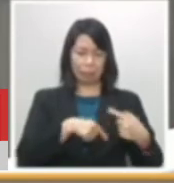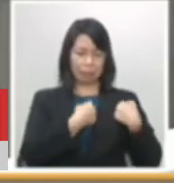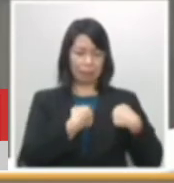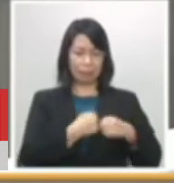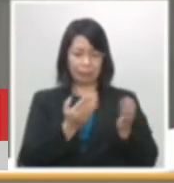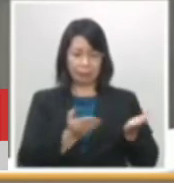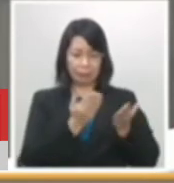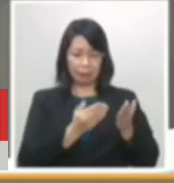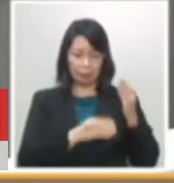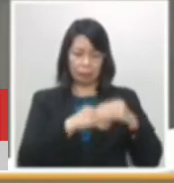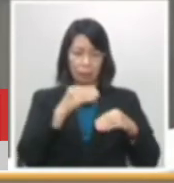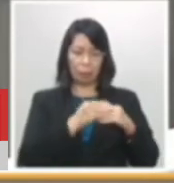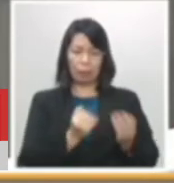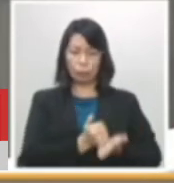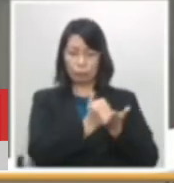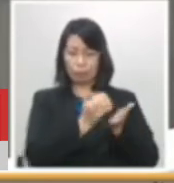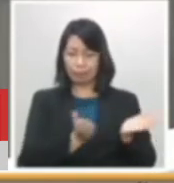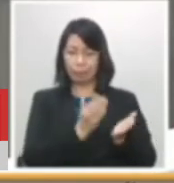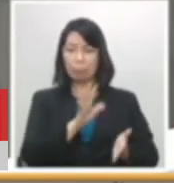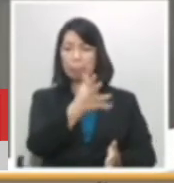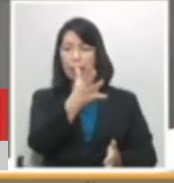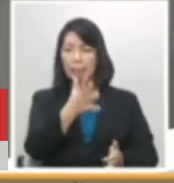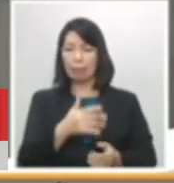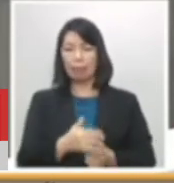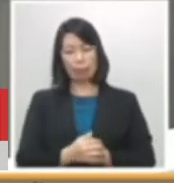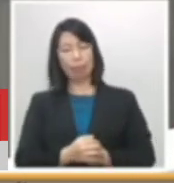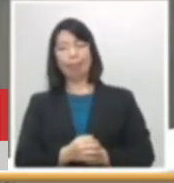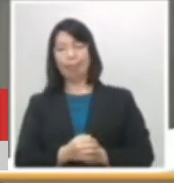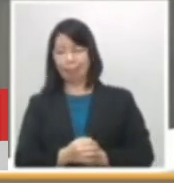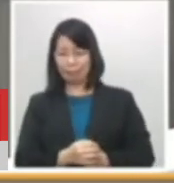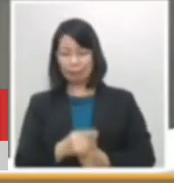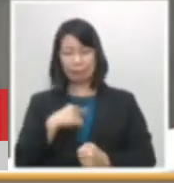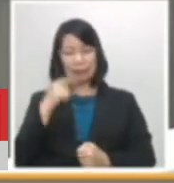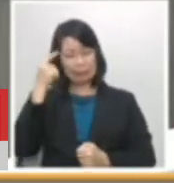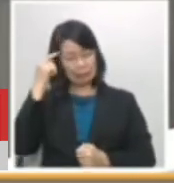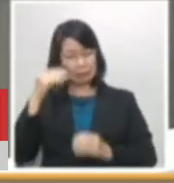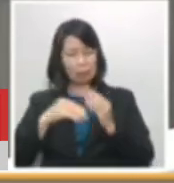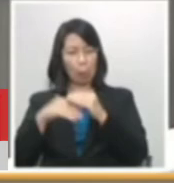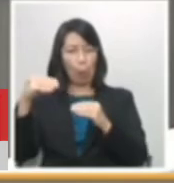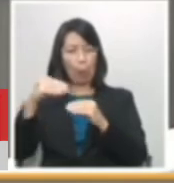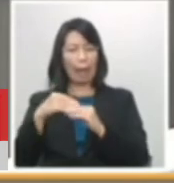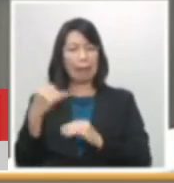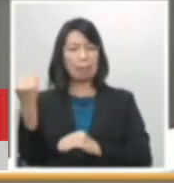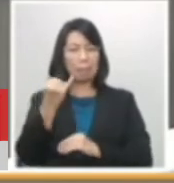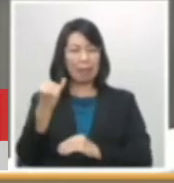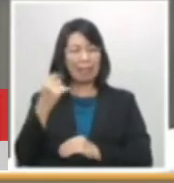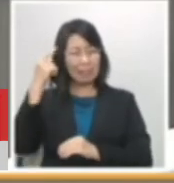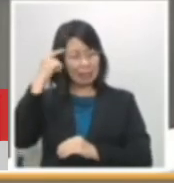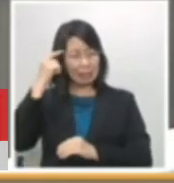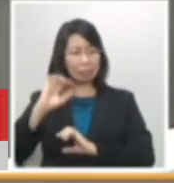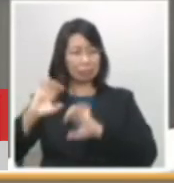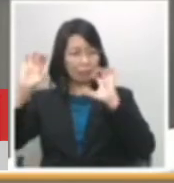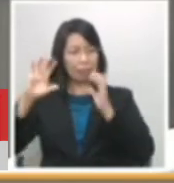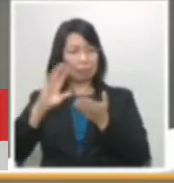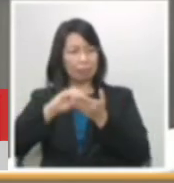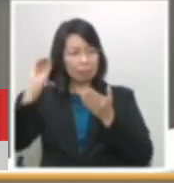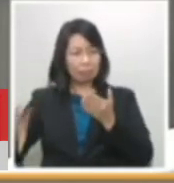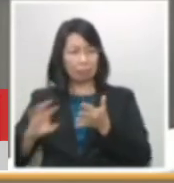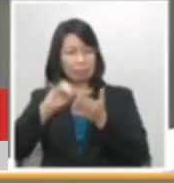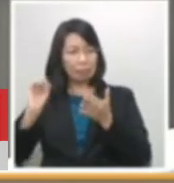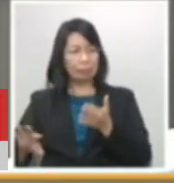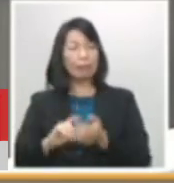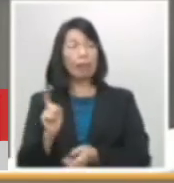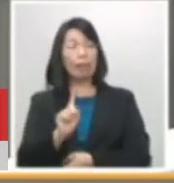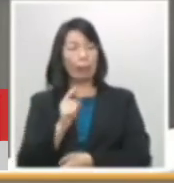ผมก็เลยคิดว่าเงินนี้มันหายไปเพราะเหตุนี้หรือเปล่าอันนี้ฝากท่านผู้มีอำนาจทั้งหลายว่าท่